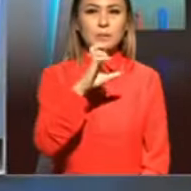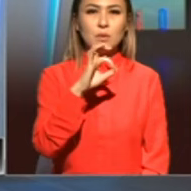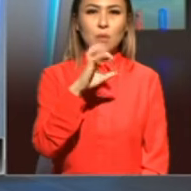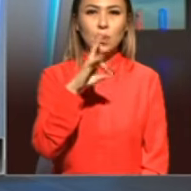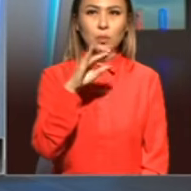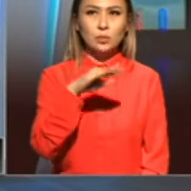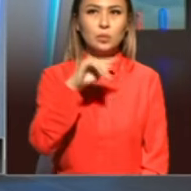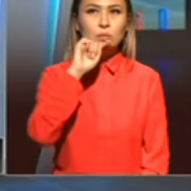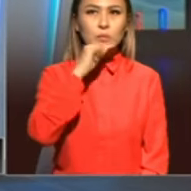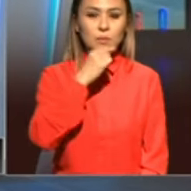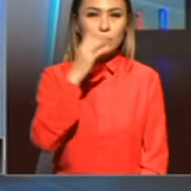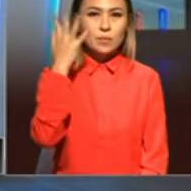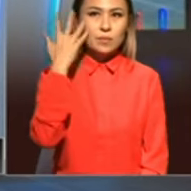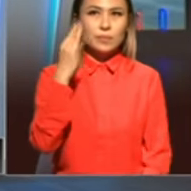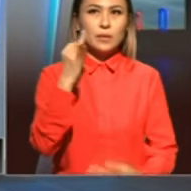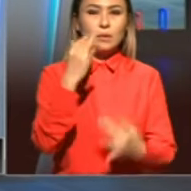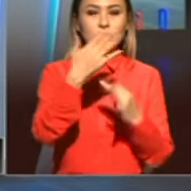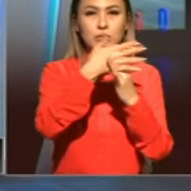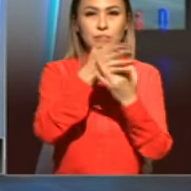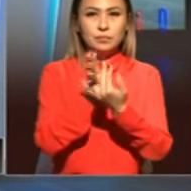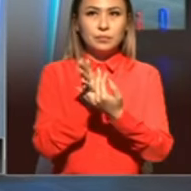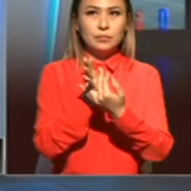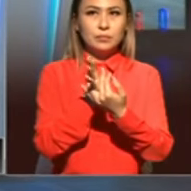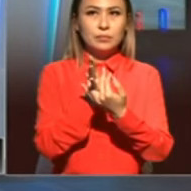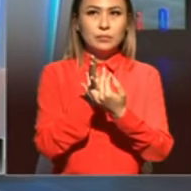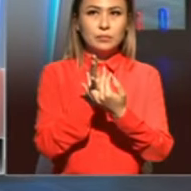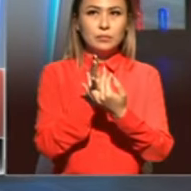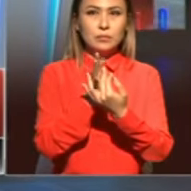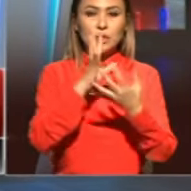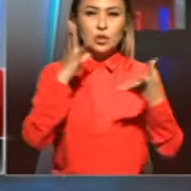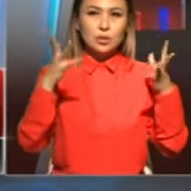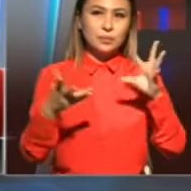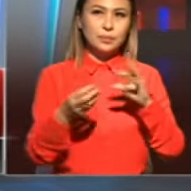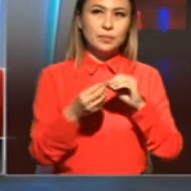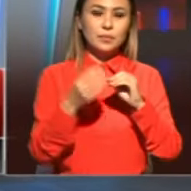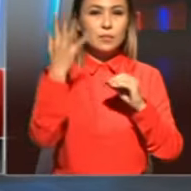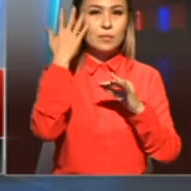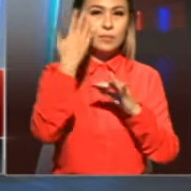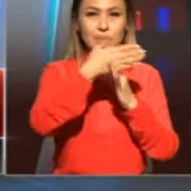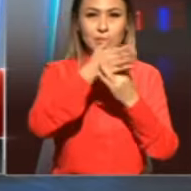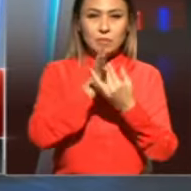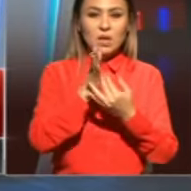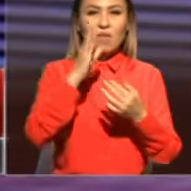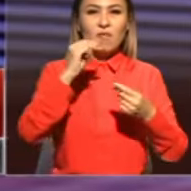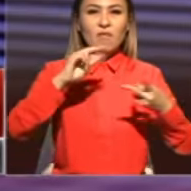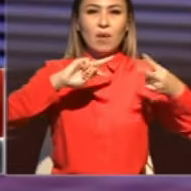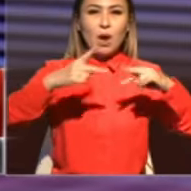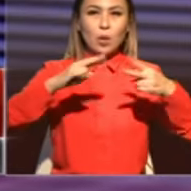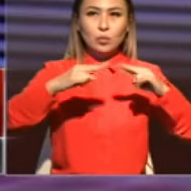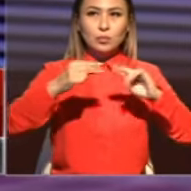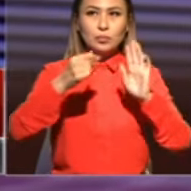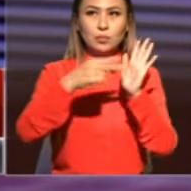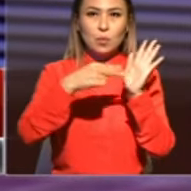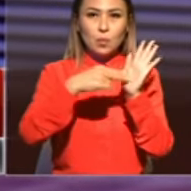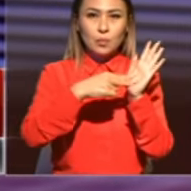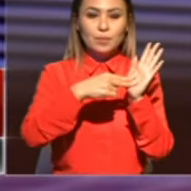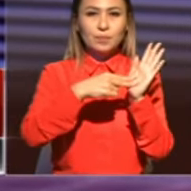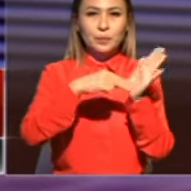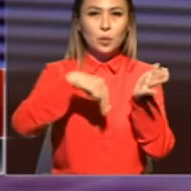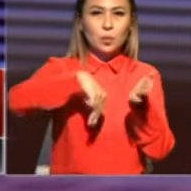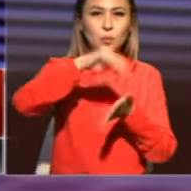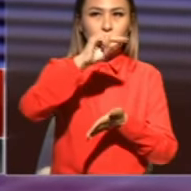Сосын жан басына шаққанда ішкі жалпы өнім болады. Жалпы жан басына шаққанда валюта бағамы сосын ұлттық валютаны сатып